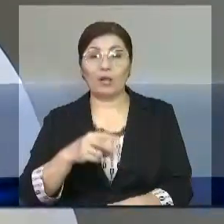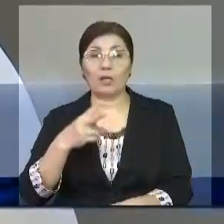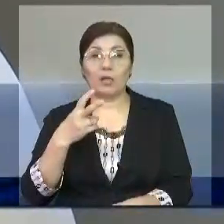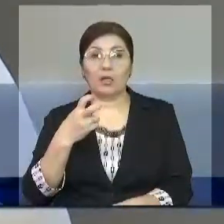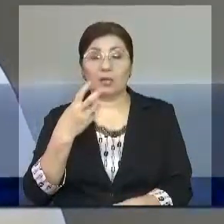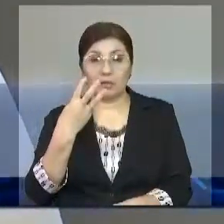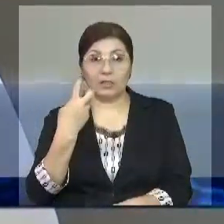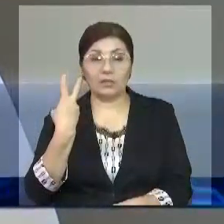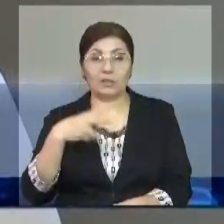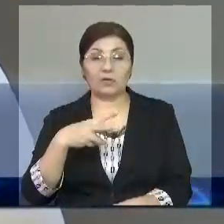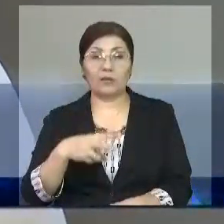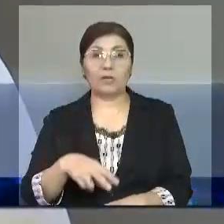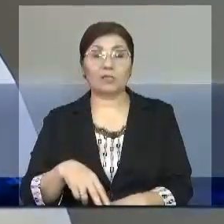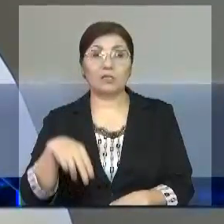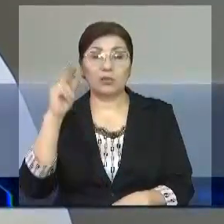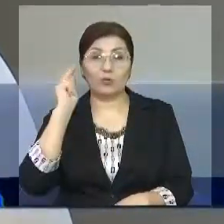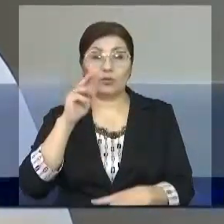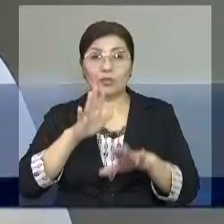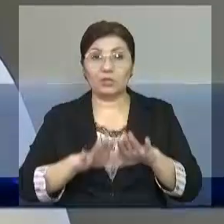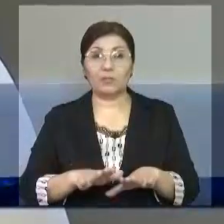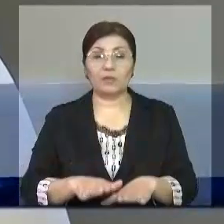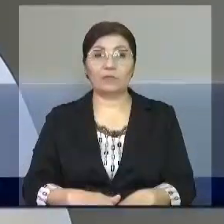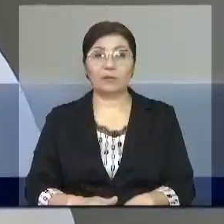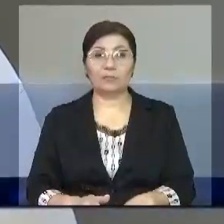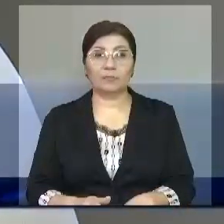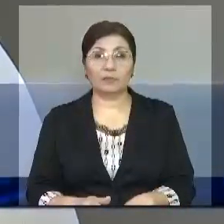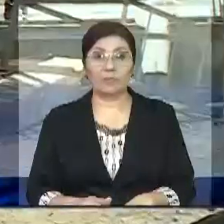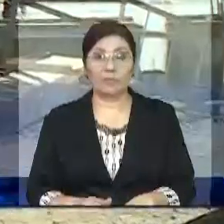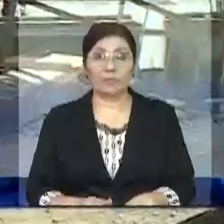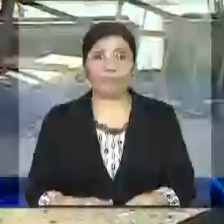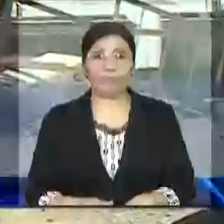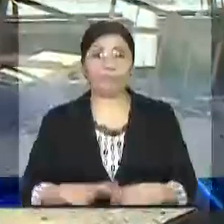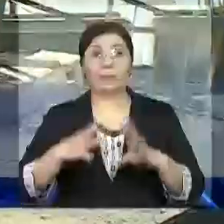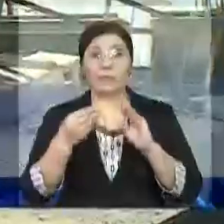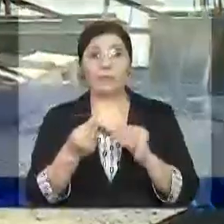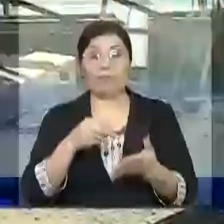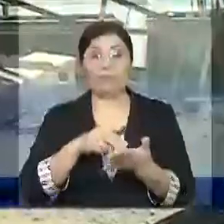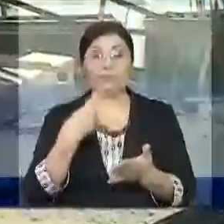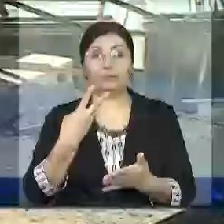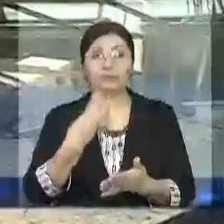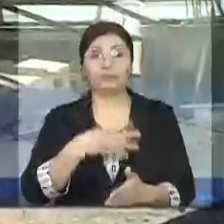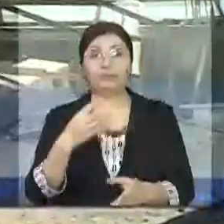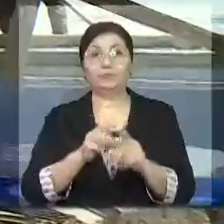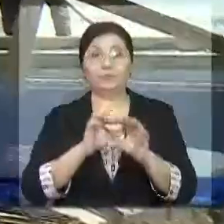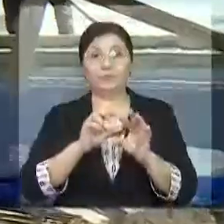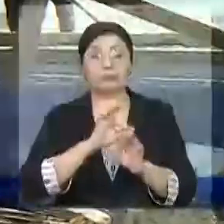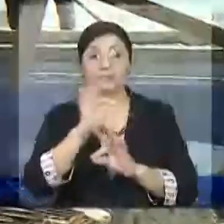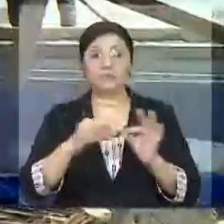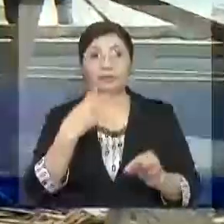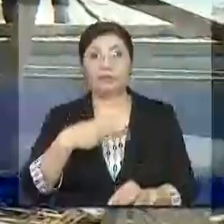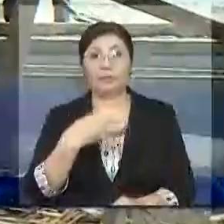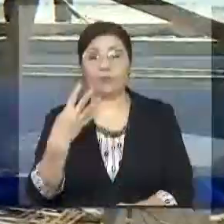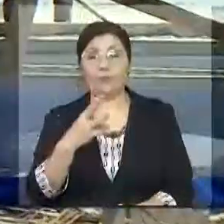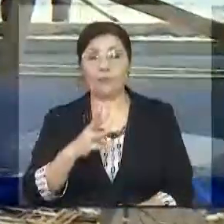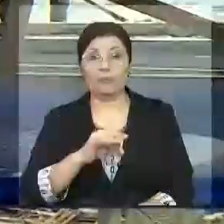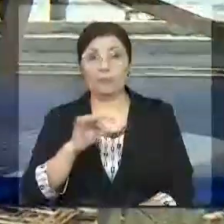мест. Таким образом, вопрос дефицита мест в двух малых городах будет решен. Общая стоимость 44 проектов составляет 24